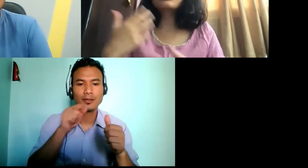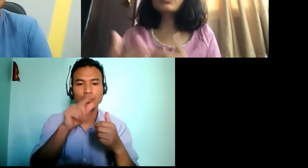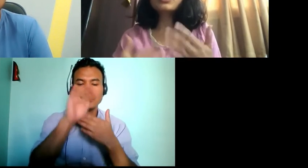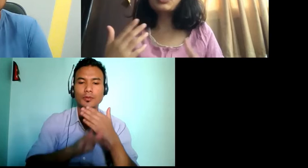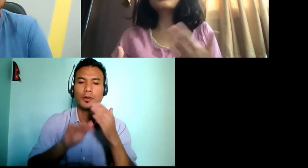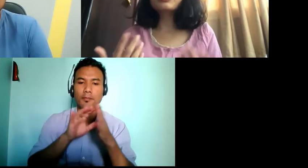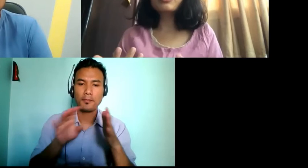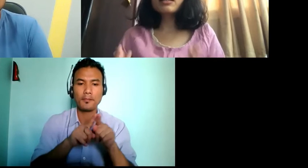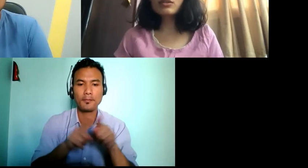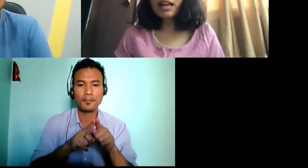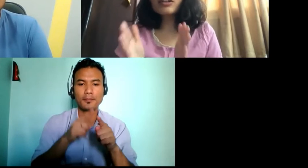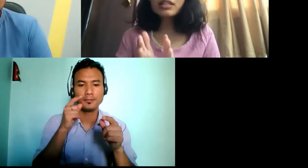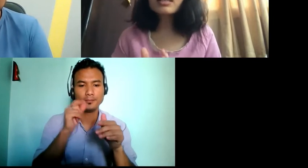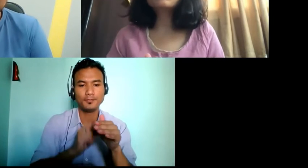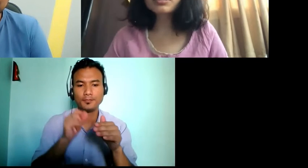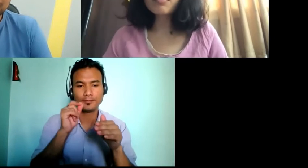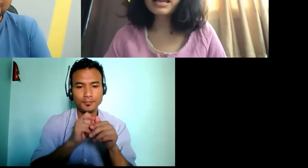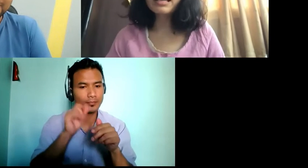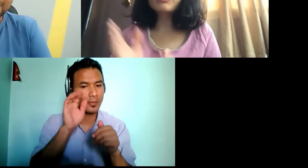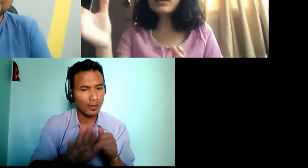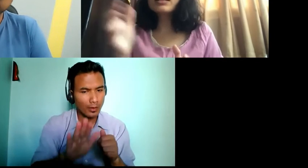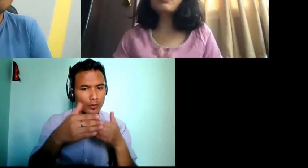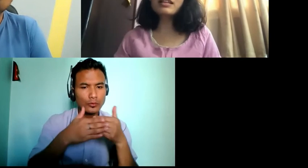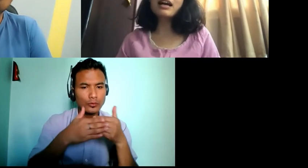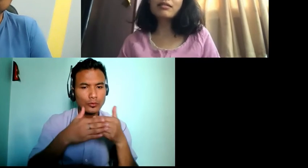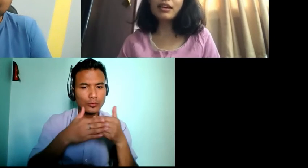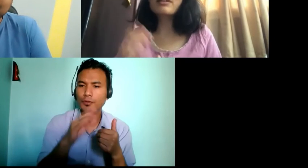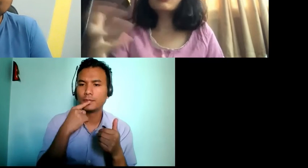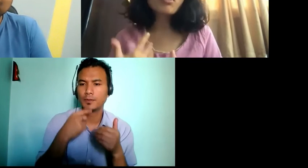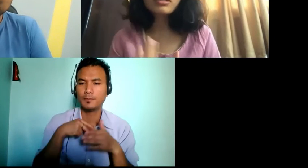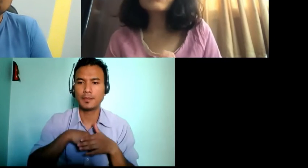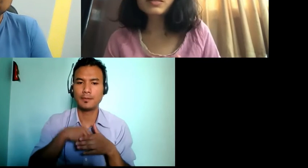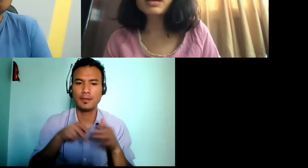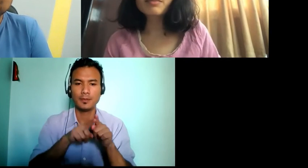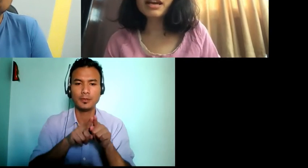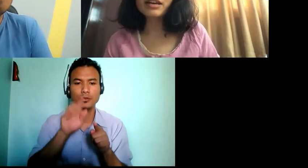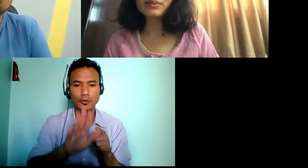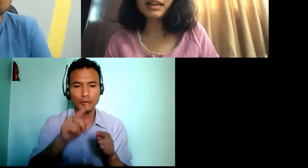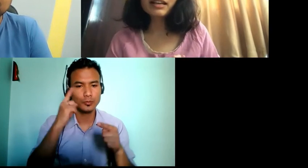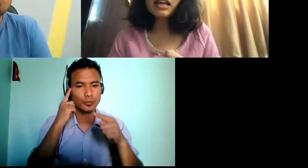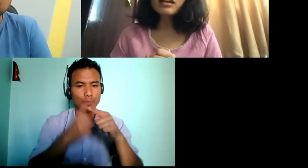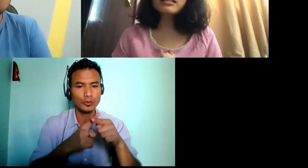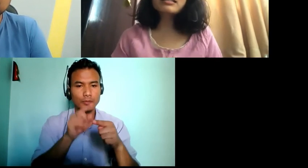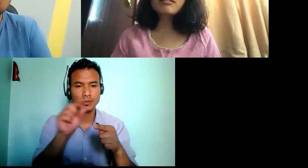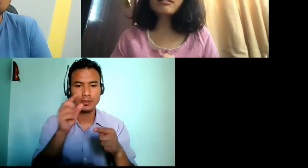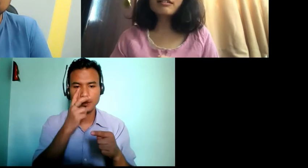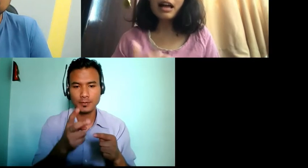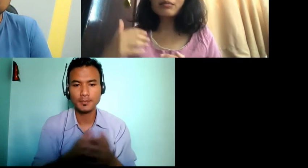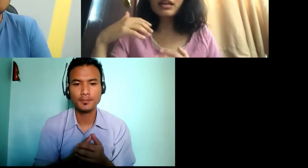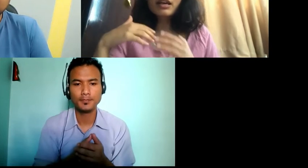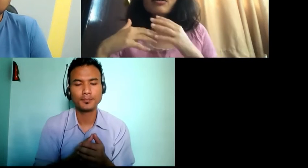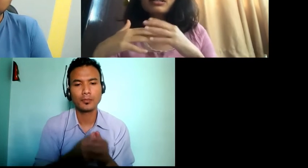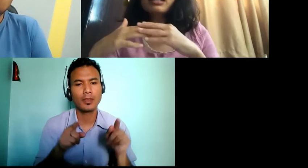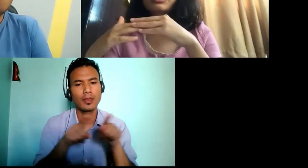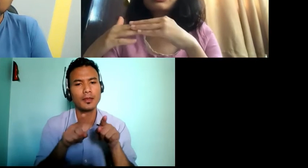त्यसरी पनि त्यो क्रिएट गरे कि, सो नजिकै हुन्छ भन्ने खाले एउटा फिलिङ्स पनि दिएको छ कि, एउटा यो पोजिटिभ एस्पेक्ट्समा हेर्ने हो भने होइन. र त्यस्तै गरिकन